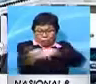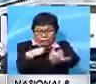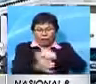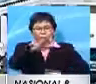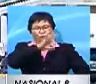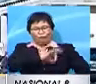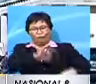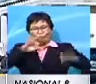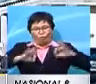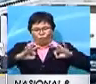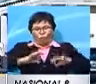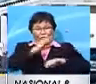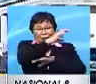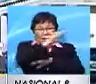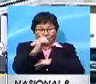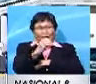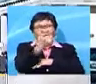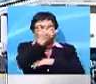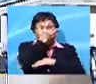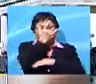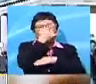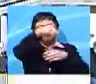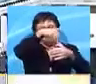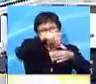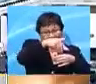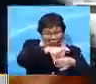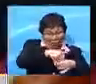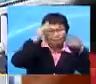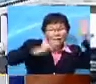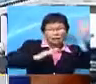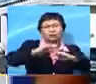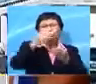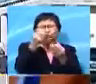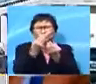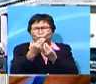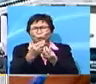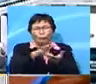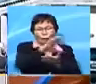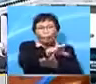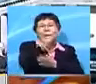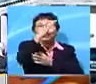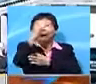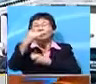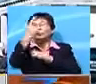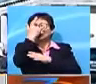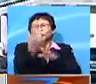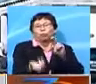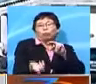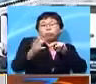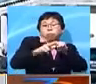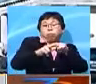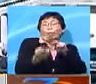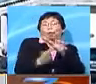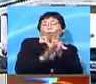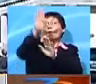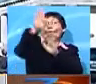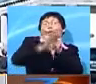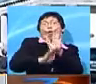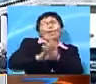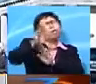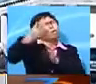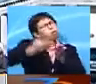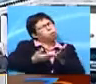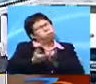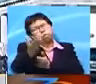kepada syarikat-syarikat Jerman yang beroperasi di Malaysia. Jumlah pelaburan syarikat Jerman juga mencatat pertumbuhan yang berterusan, terutamanya